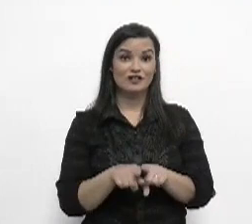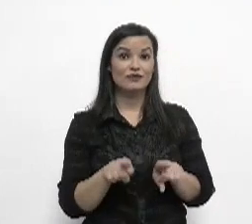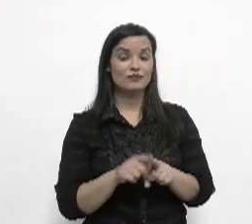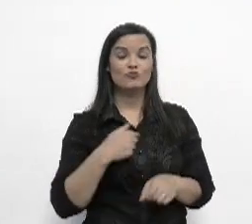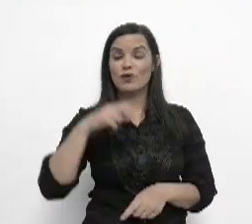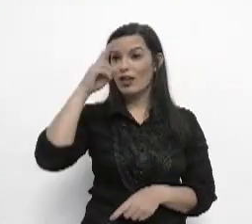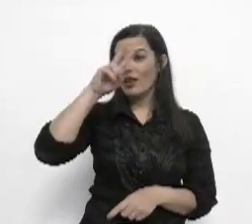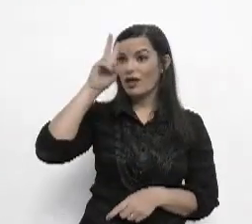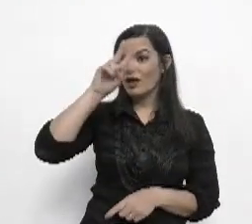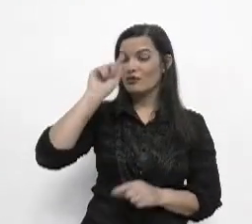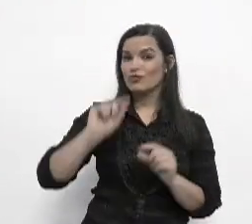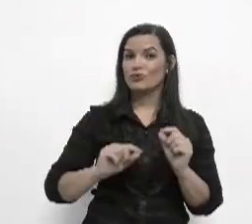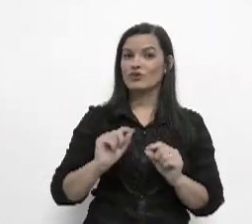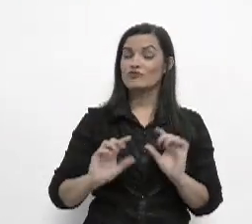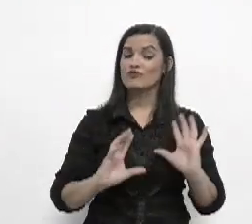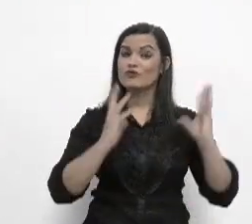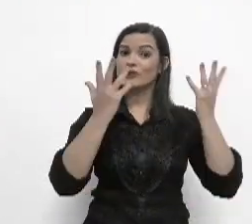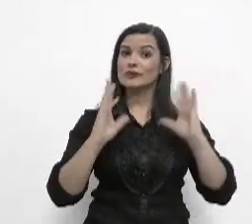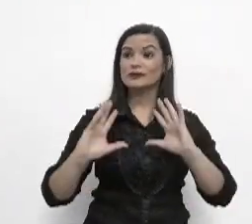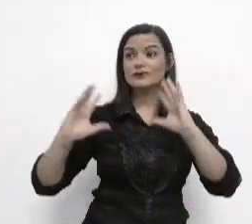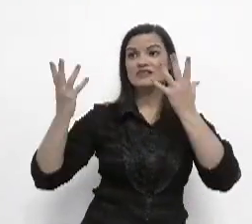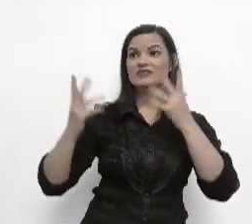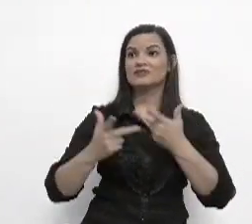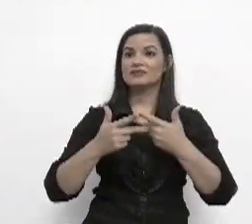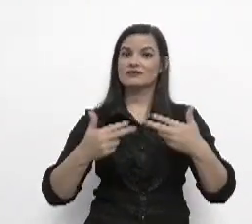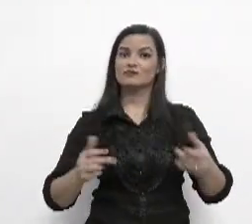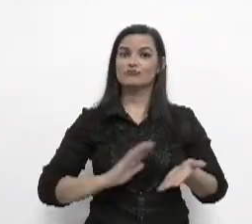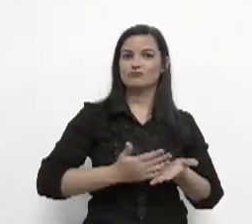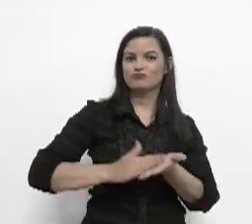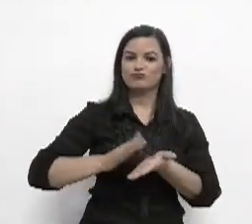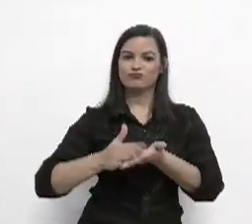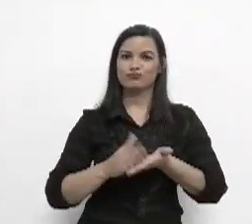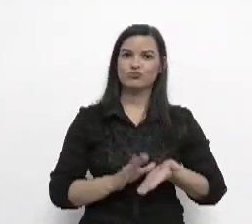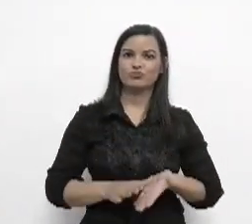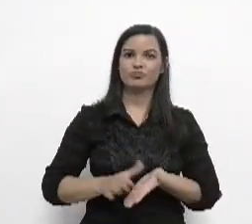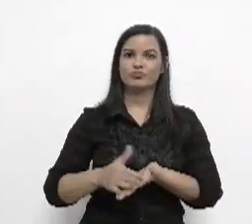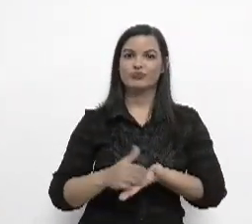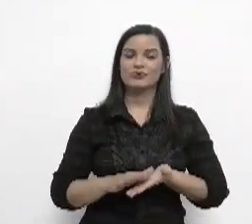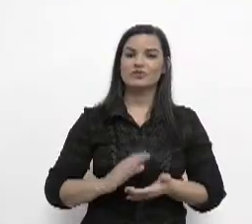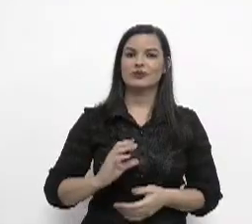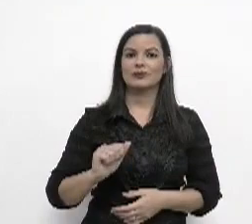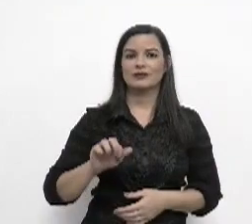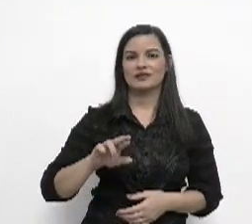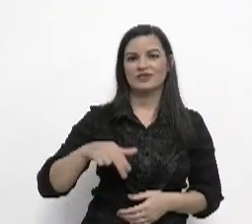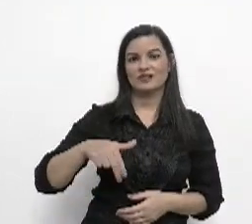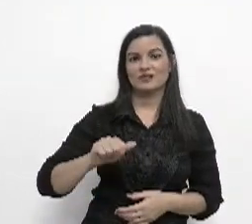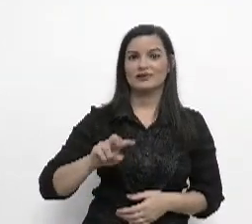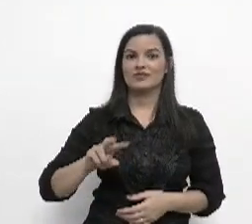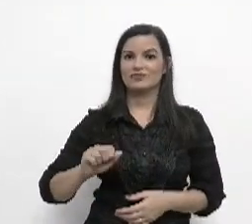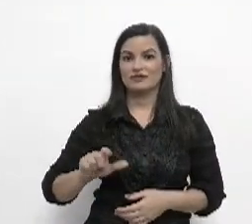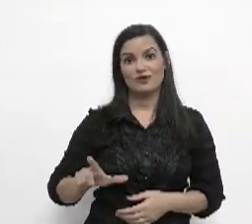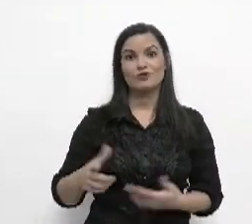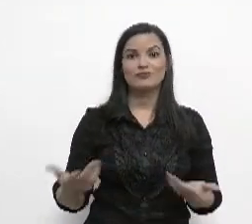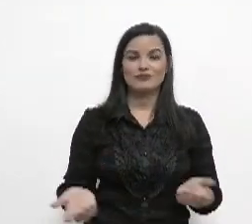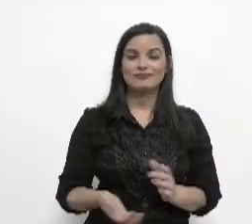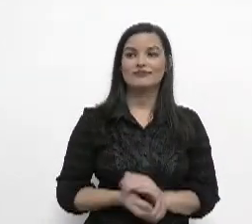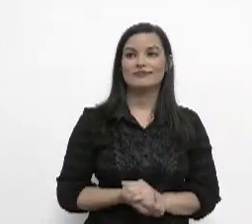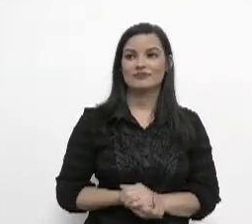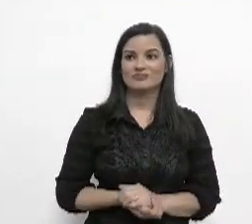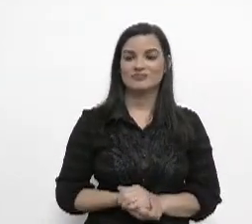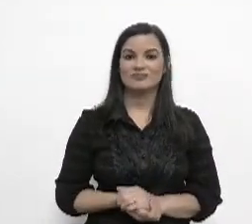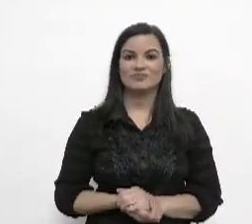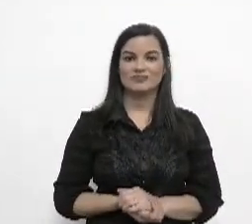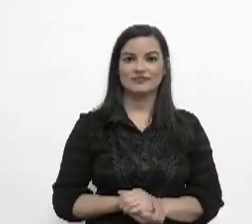lembro das festividades comemoradas com samba nacional, do carnaval. 그러나 그 삼바 축제가 예수의 축제가